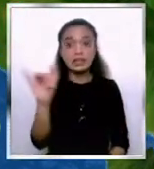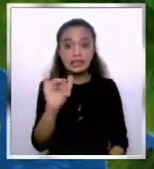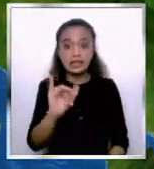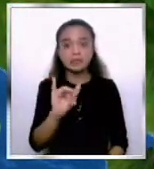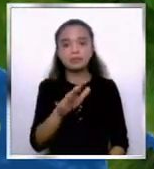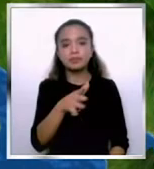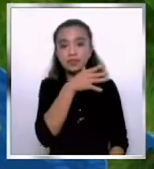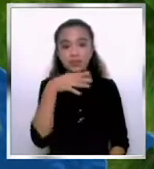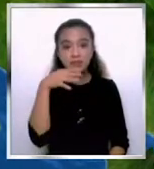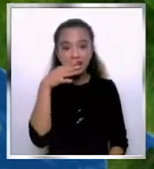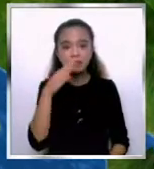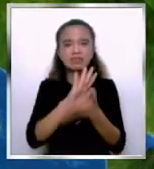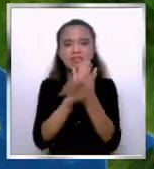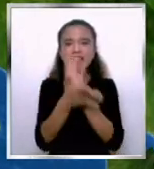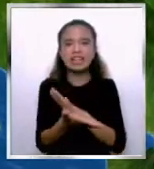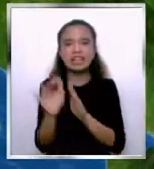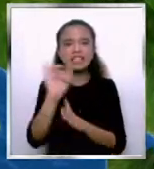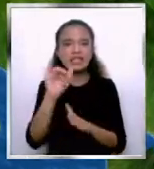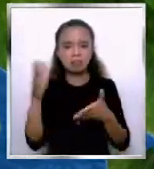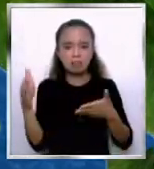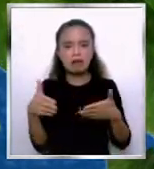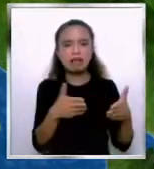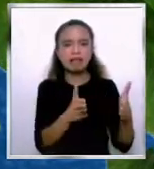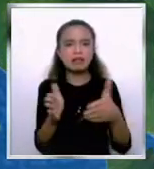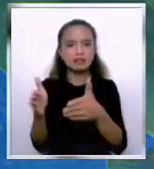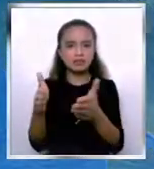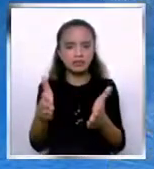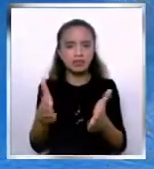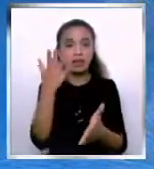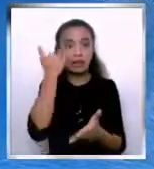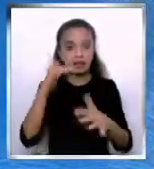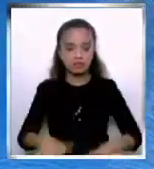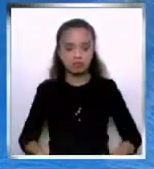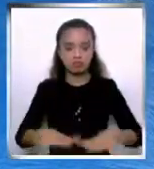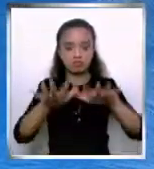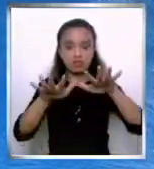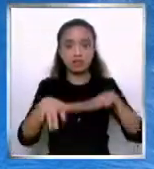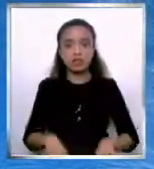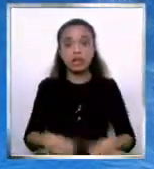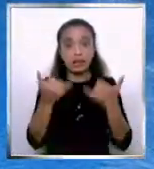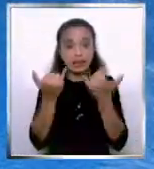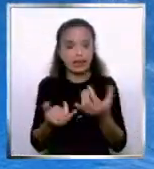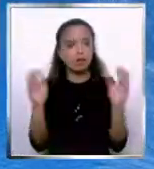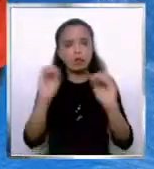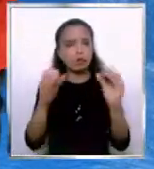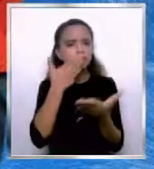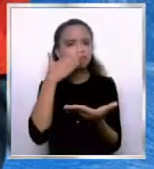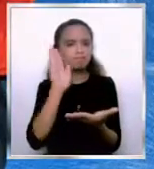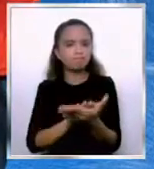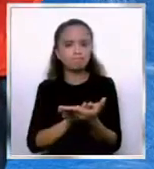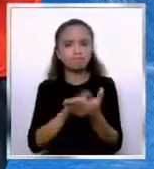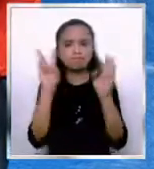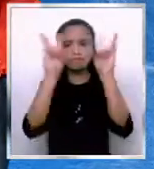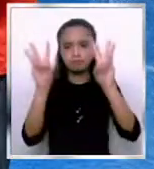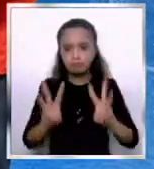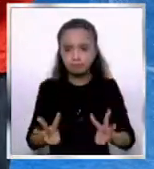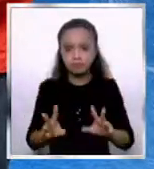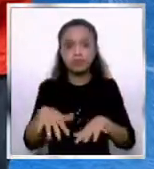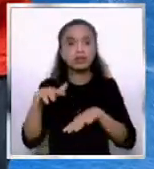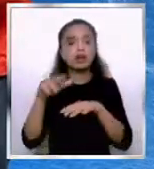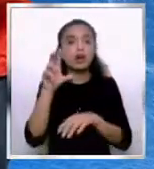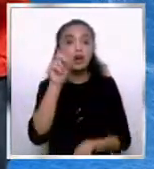ilog matapos malubog sa baha. Sa ngayon mga kapuso, wala nang iiral na sama ng panahon at itong ridge o yung extension